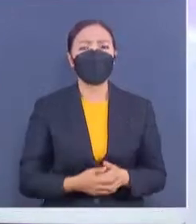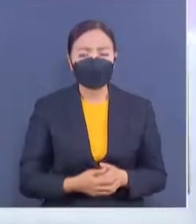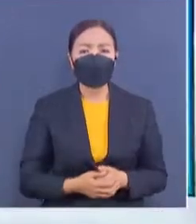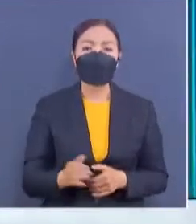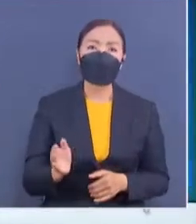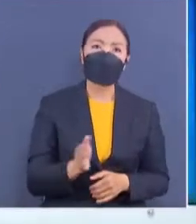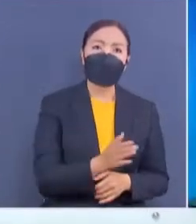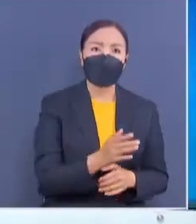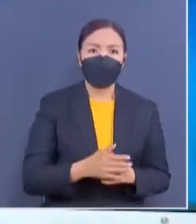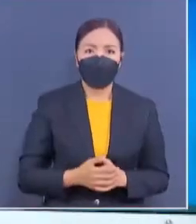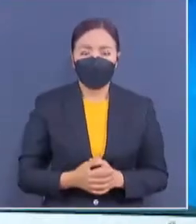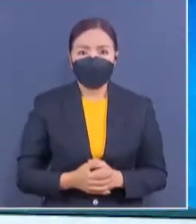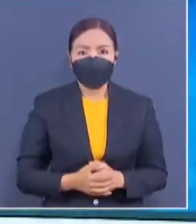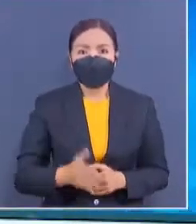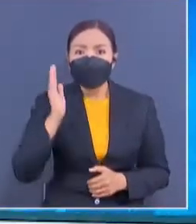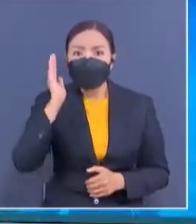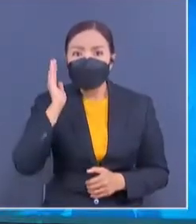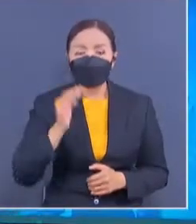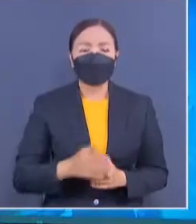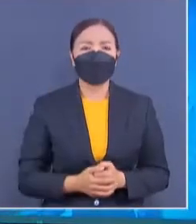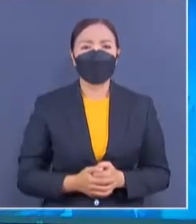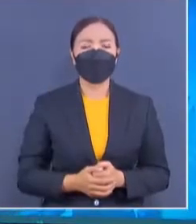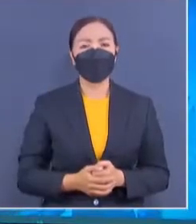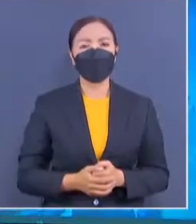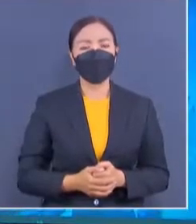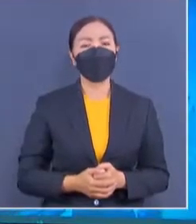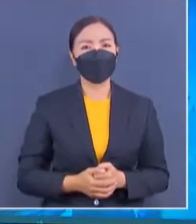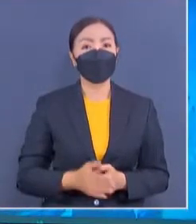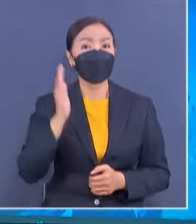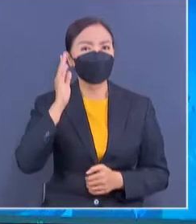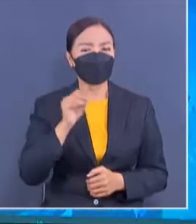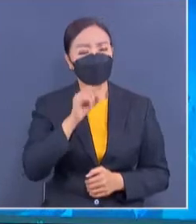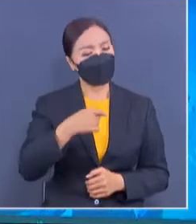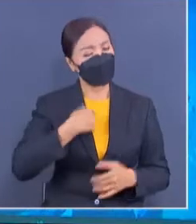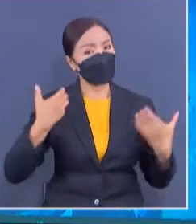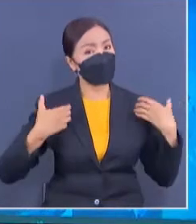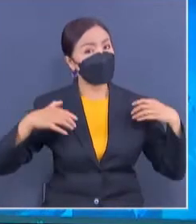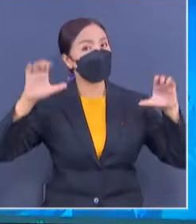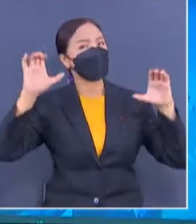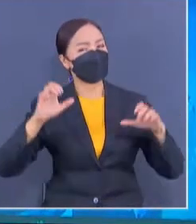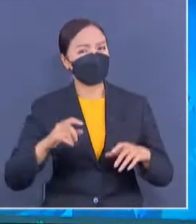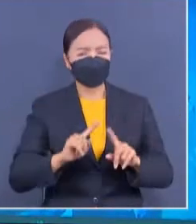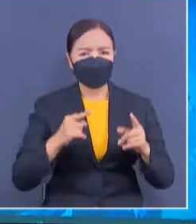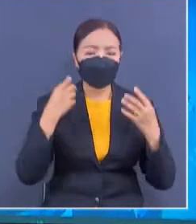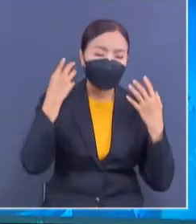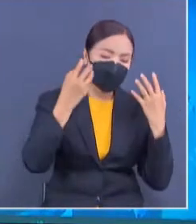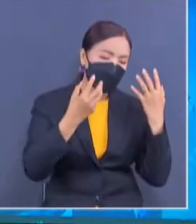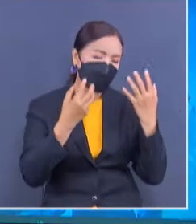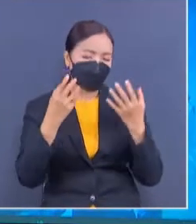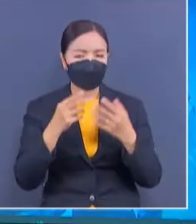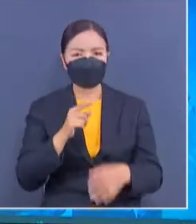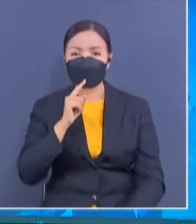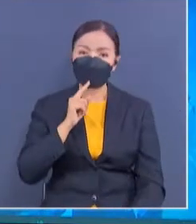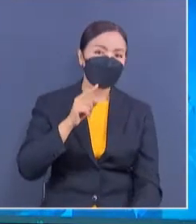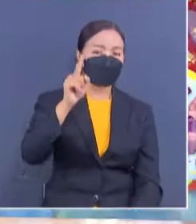คุณผู้ชมมาต่อกันที่ความคืบหน้าของชายที่อ้างตัวเป็นข้าราชการเมากร่างนะคะแถมยังไปดูหมิ่นปลัดอำเภอระหว่างที่ลงพื้นที่ตรว